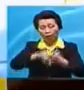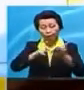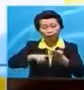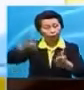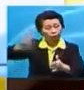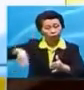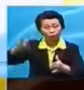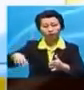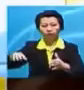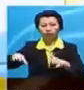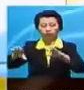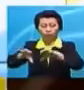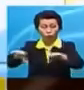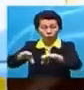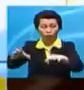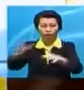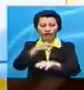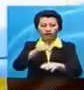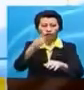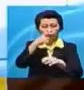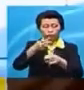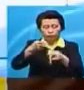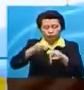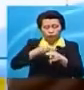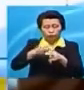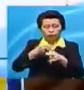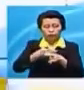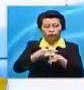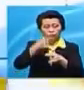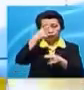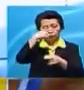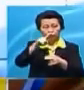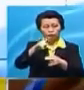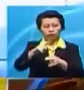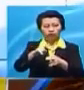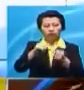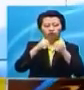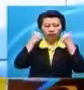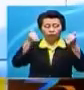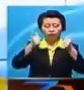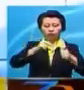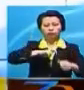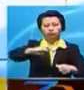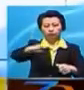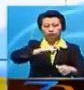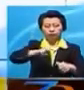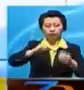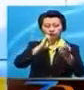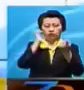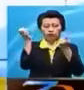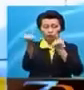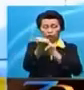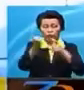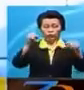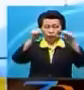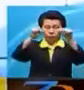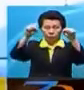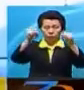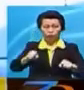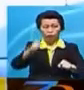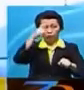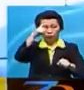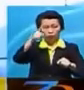done and remedy the shortcomings of our public transport ecosystem